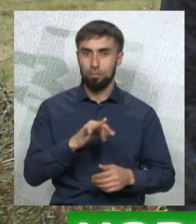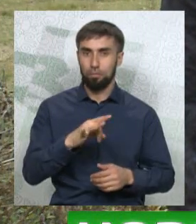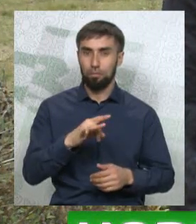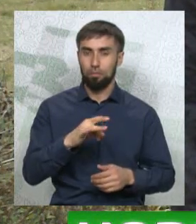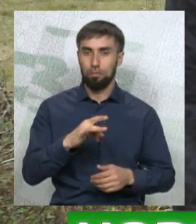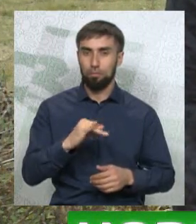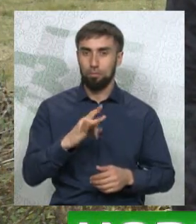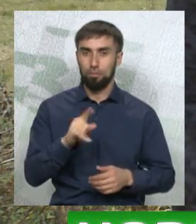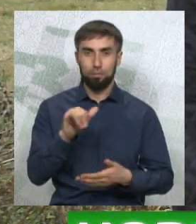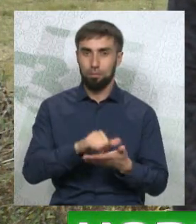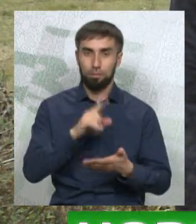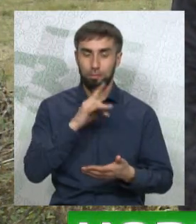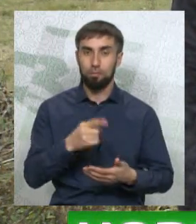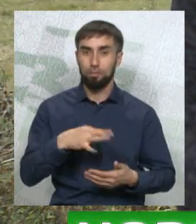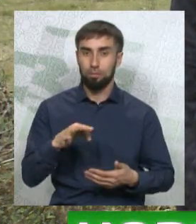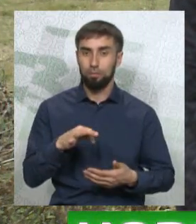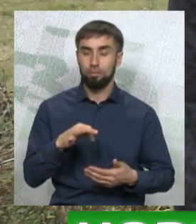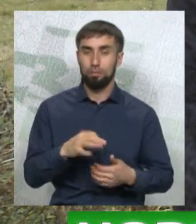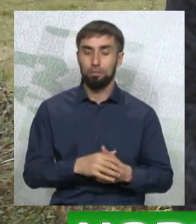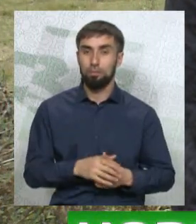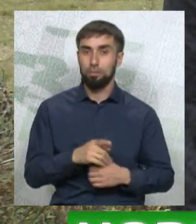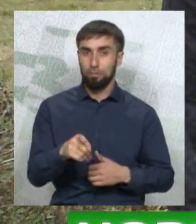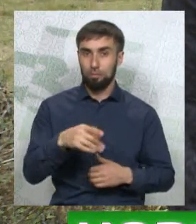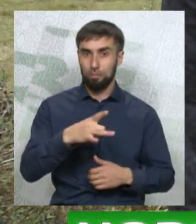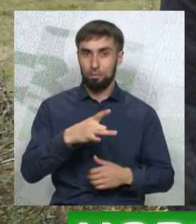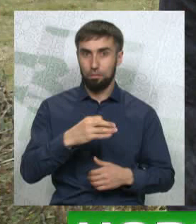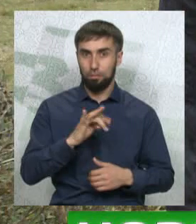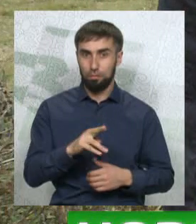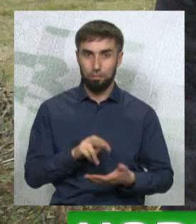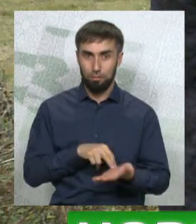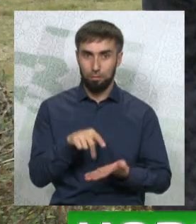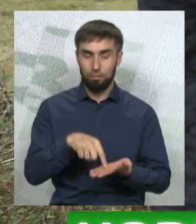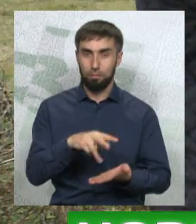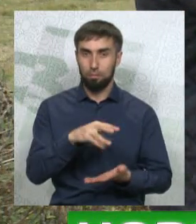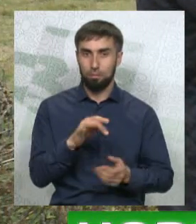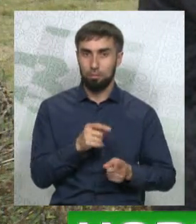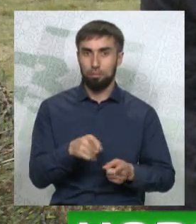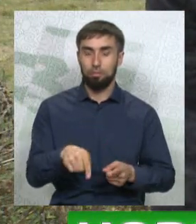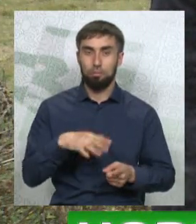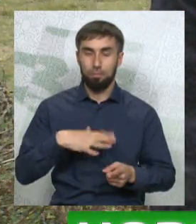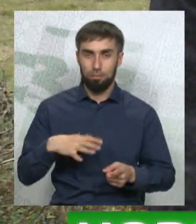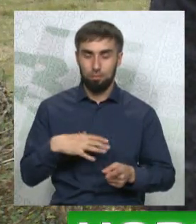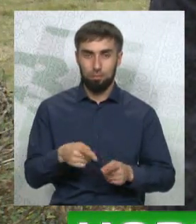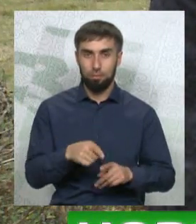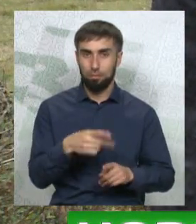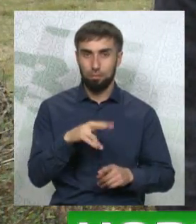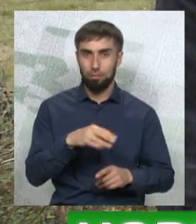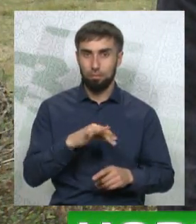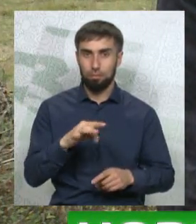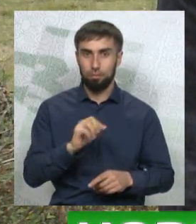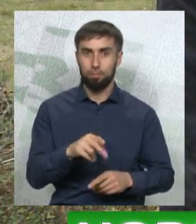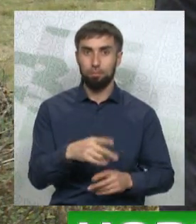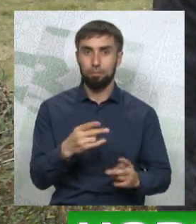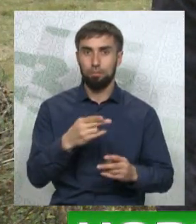бака ставить не будем потому что априори чек который приходит на родники бросает мусор ему не нужна мусорный бак ему